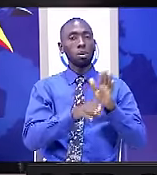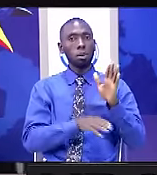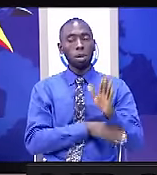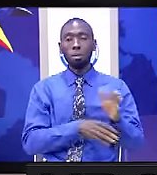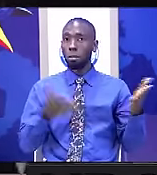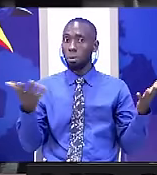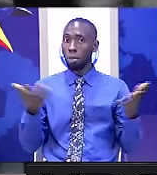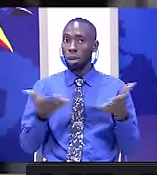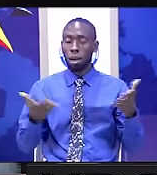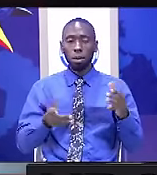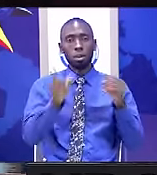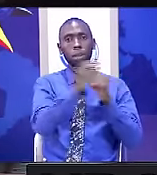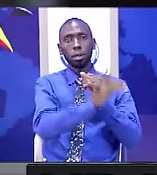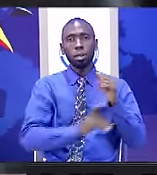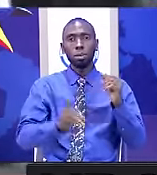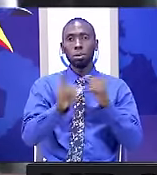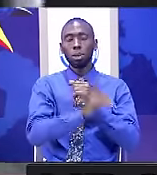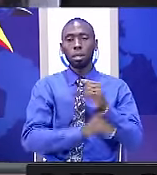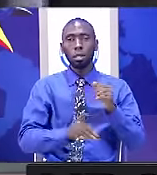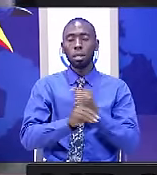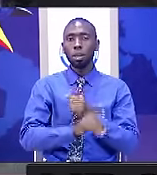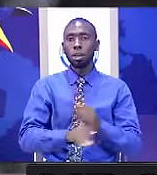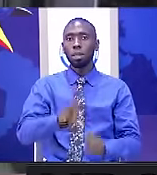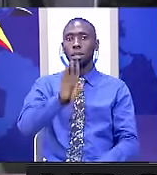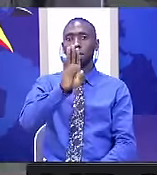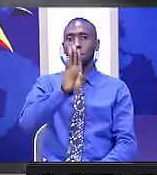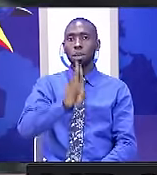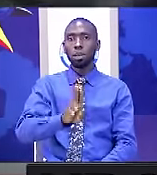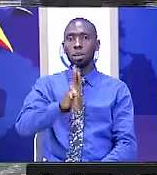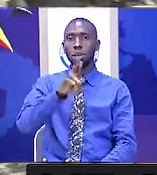mu disitulikiti ey'e Bugweri.